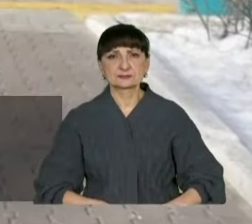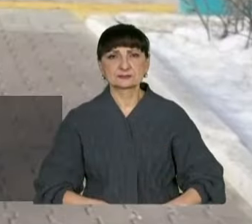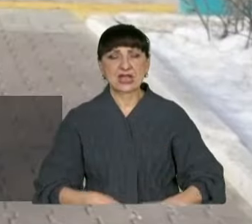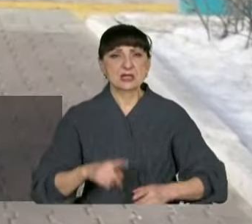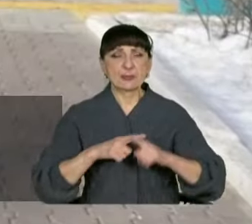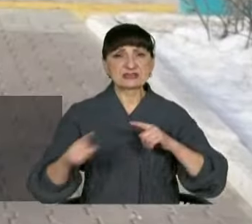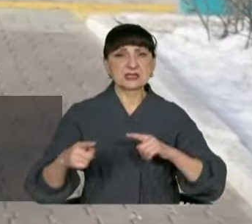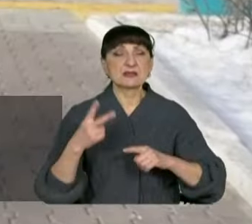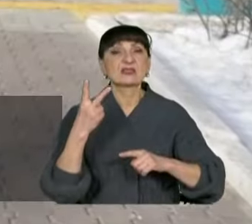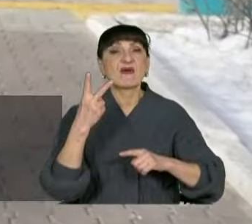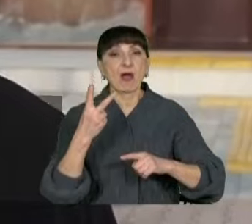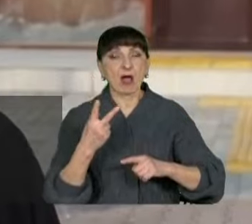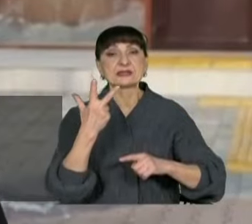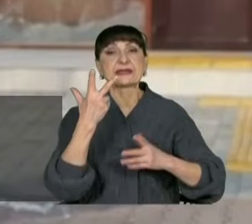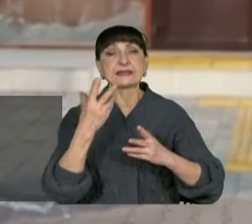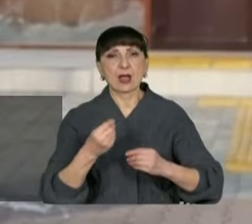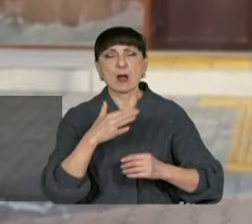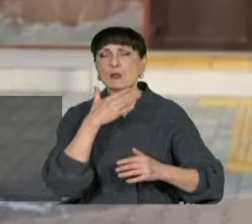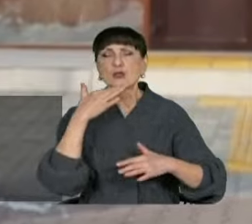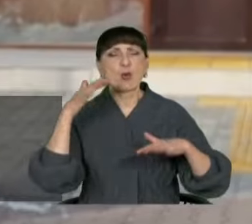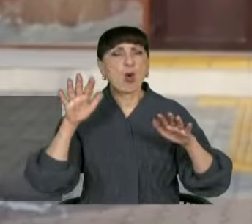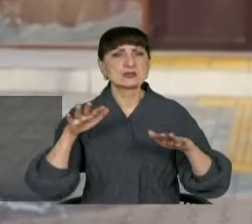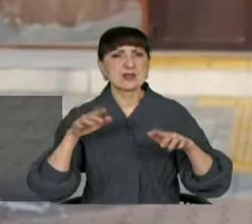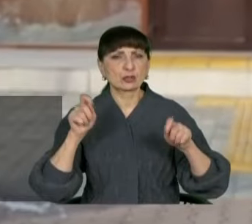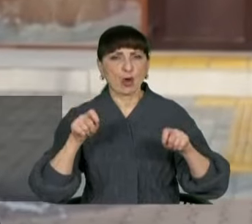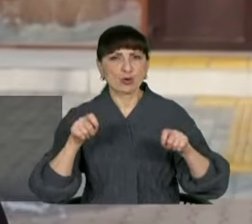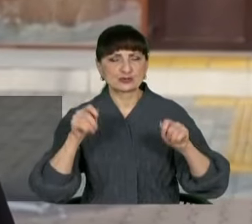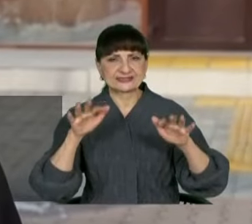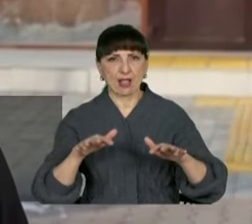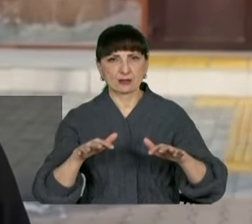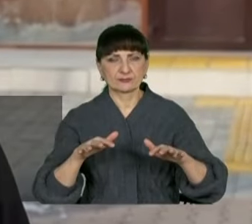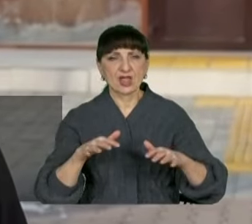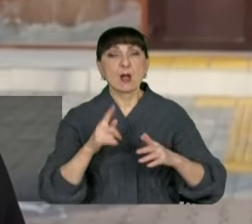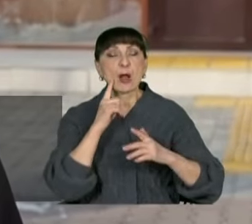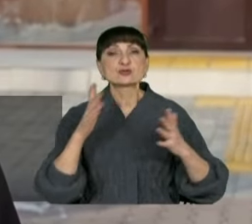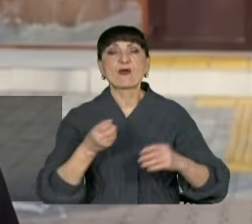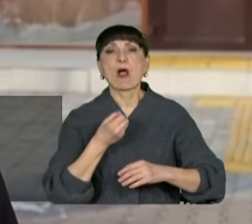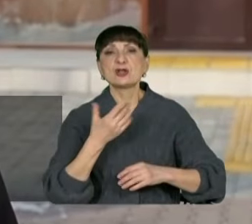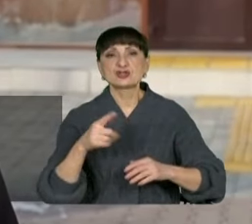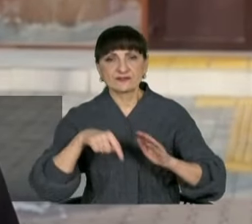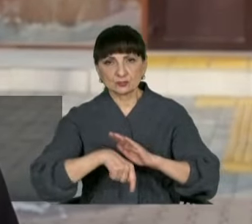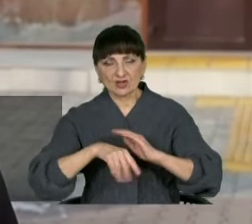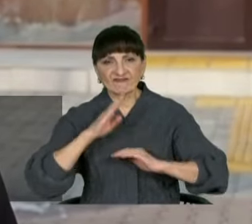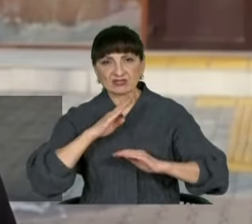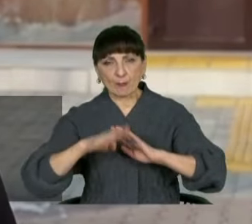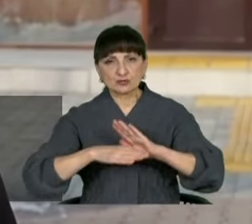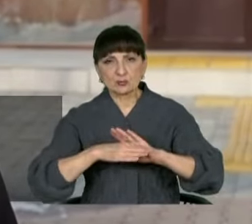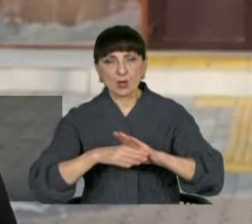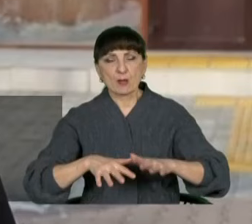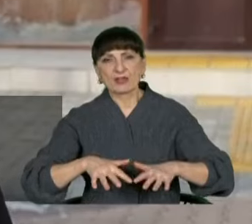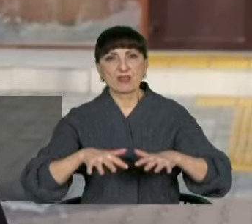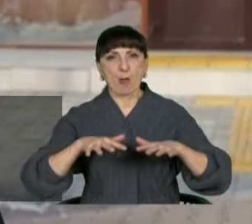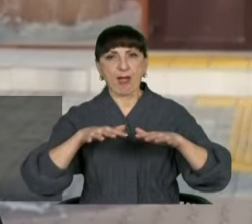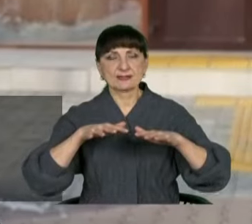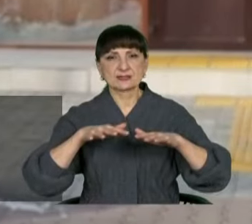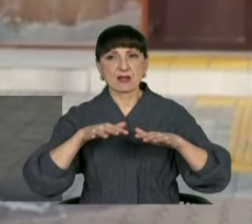За последние 2-3 дня выпало много осадков в виде дождя и снега. Из-за большого количества подземных вод ее часть поднимается на